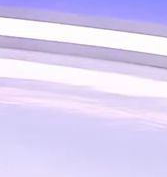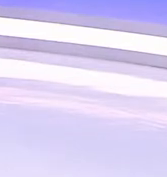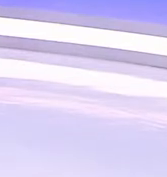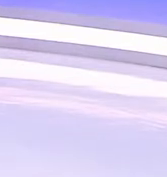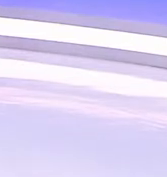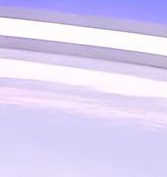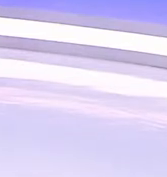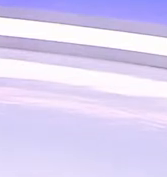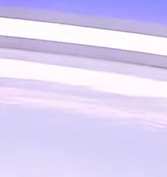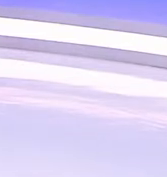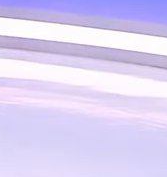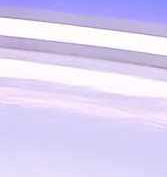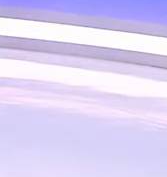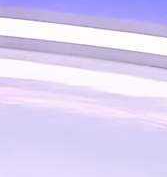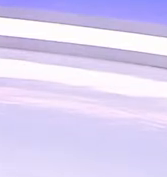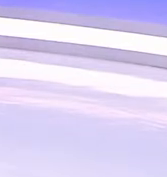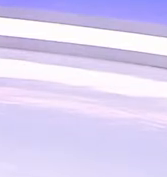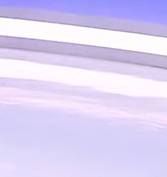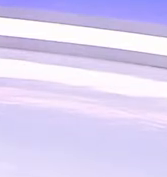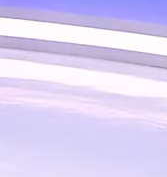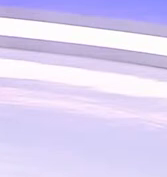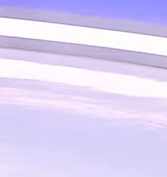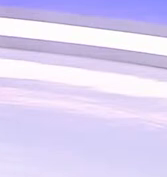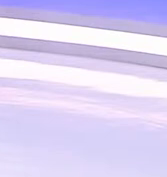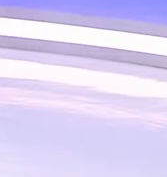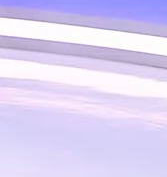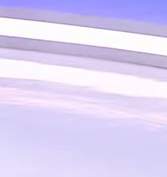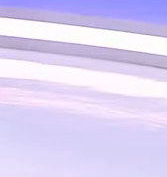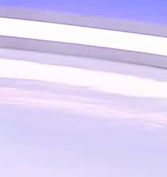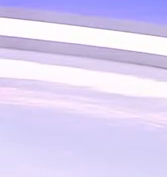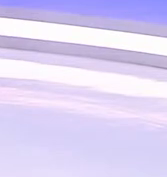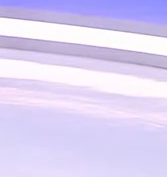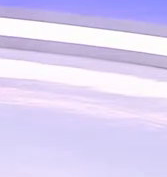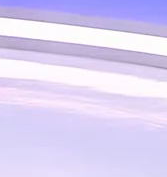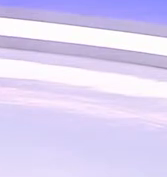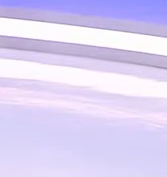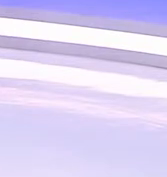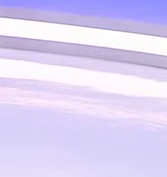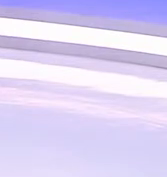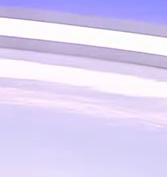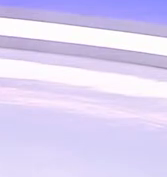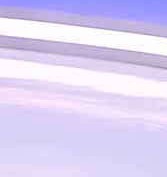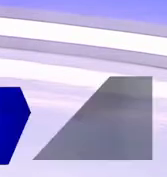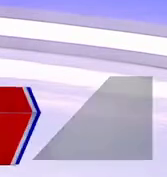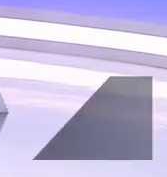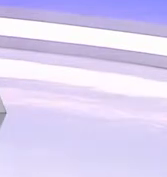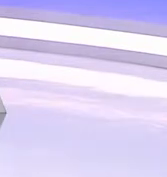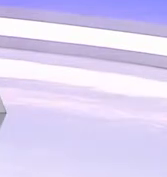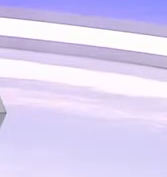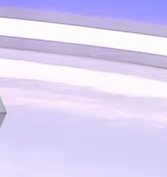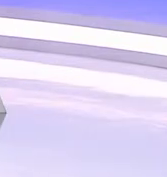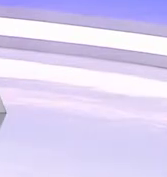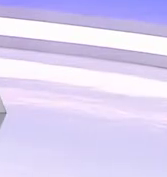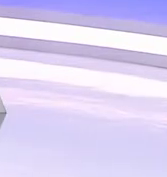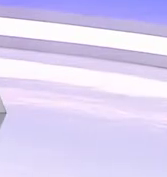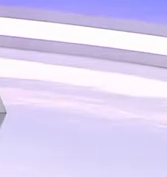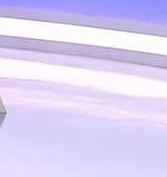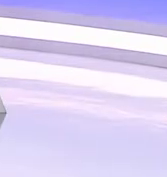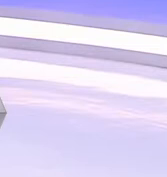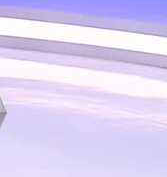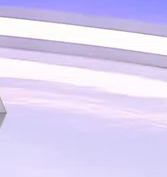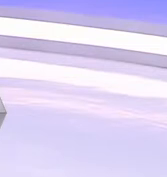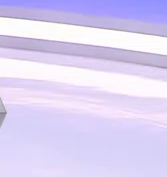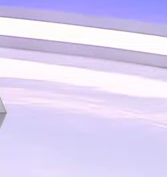ibahagi natin. Correct, partner. At yan po ang mga balitang ating tinutukan ngayong Sabado. Mga kapuso, 99 days na lang, Pasko